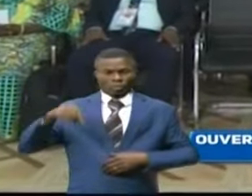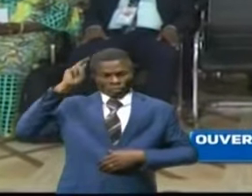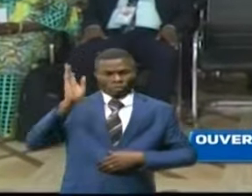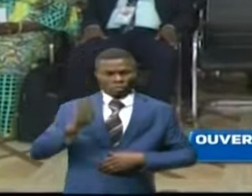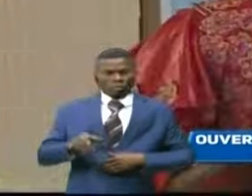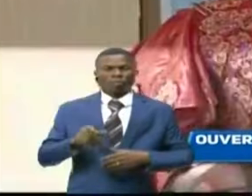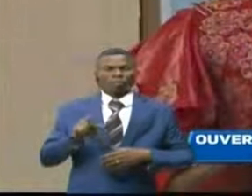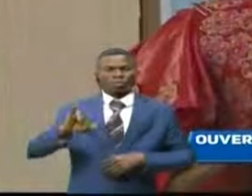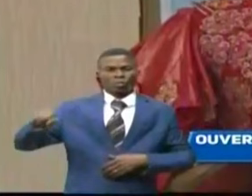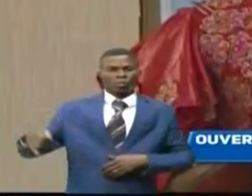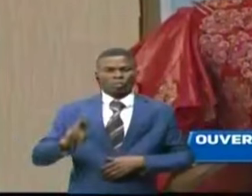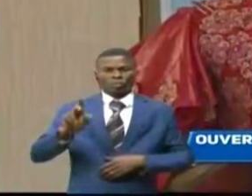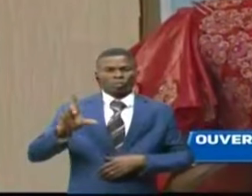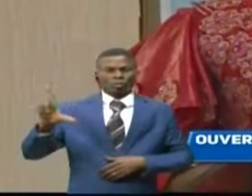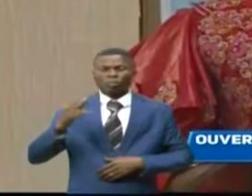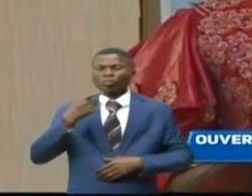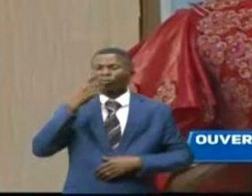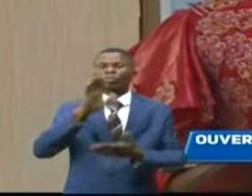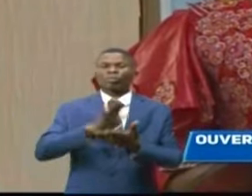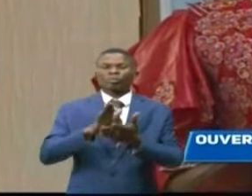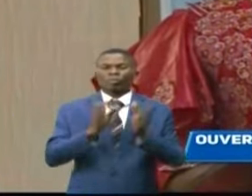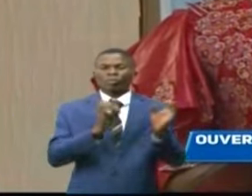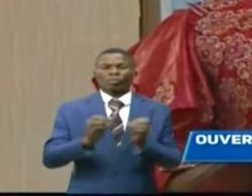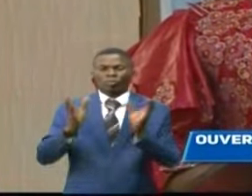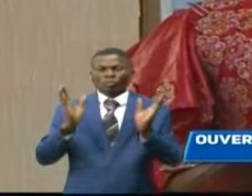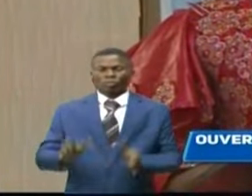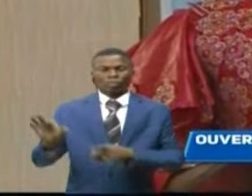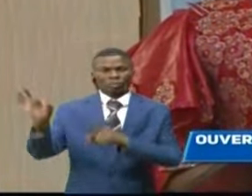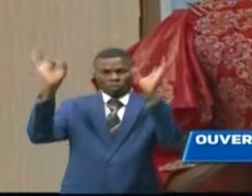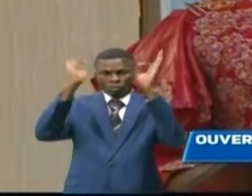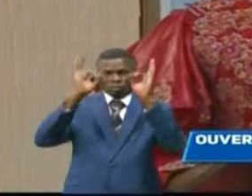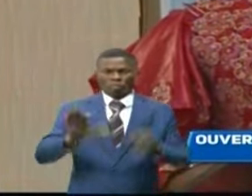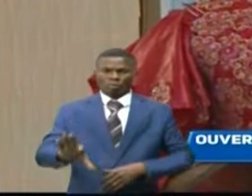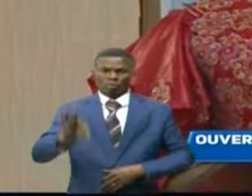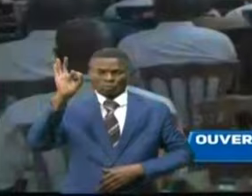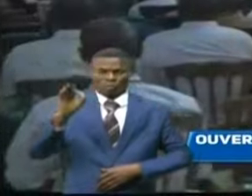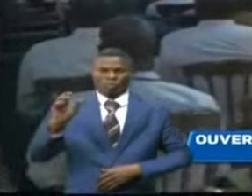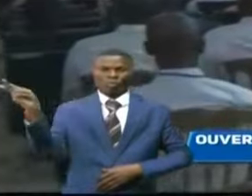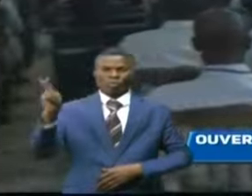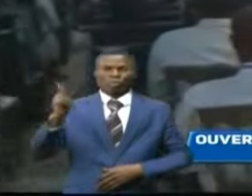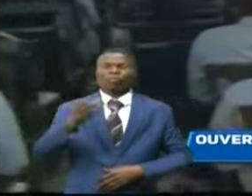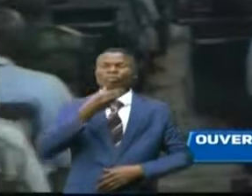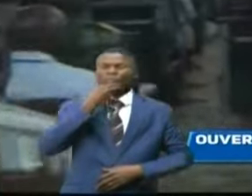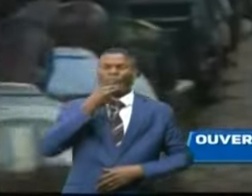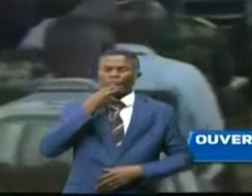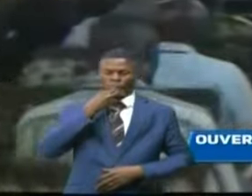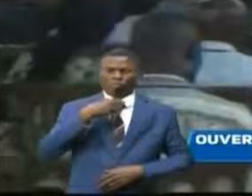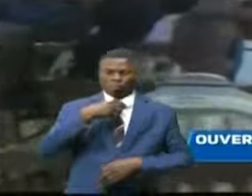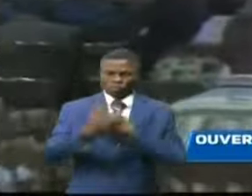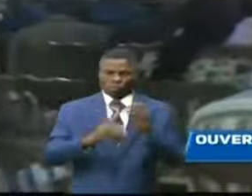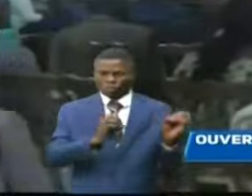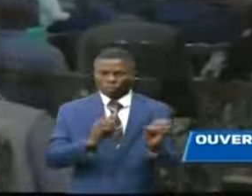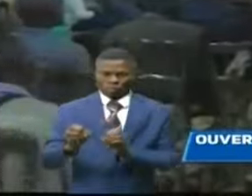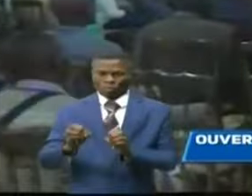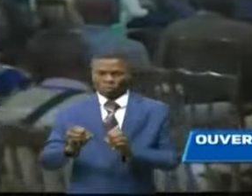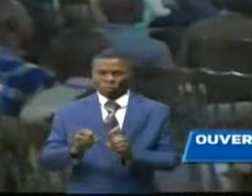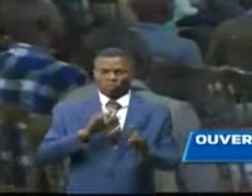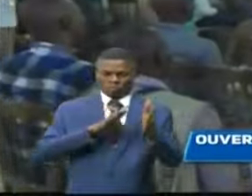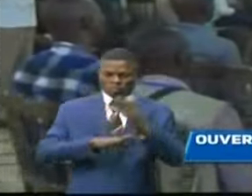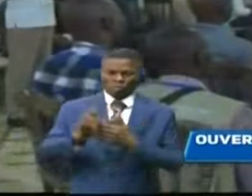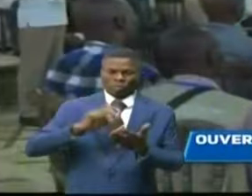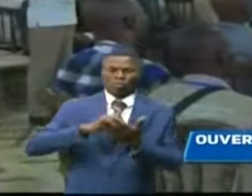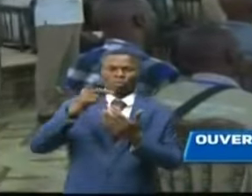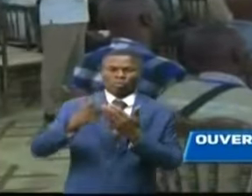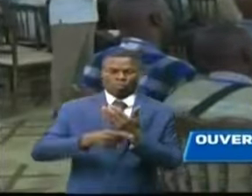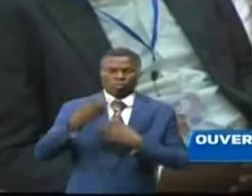Julie Kalenga-Kabongo, a remercié les organisateurs de ce forum qui ont choisi le Kasaï oriental pour abriter cette rencontre qui rentre dans